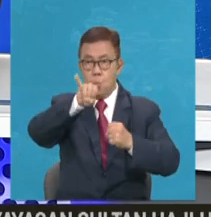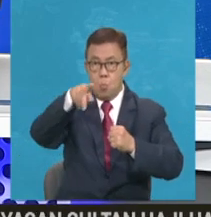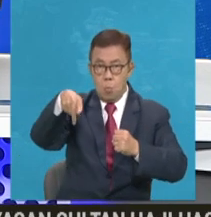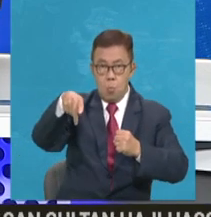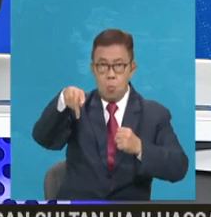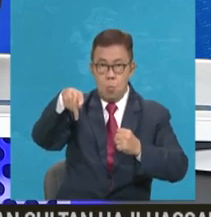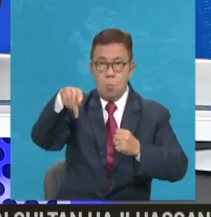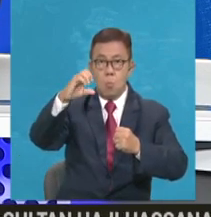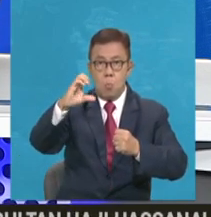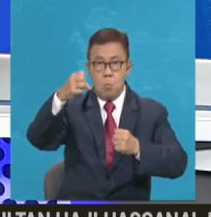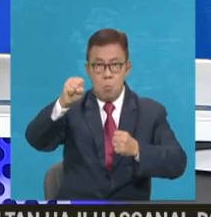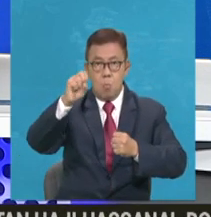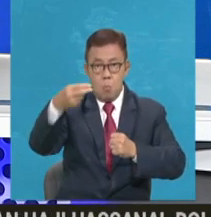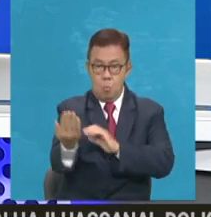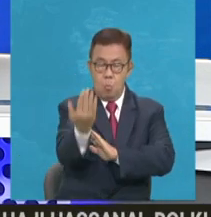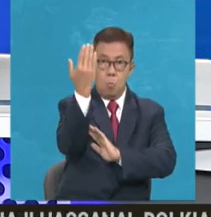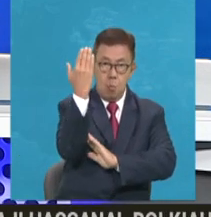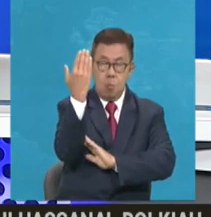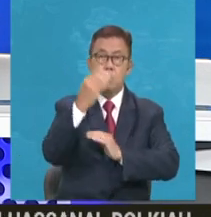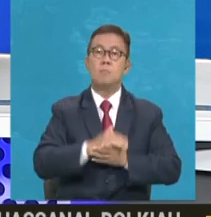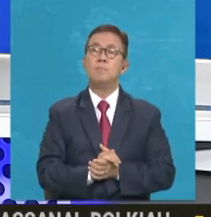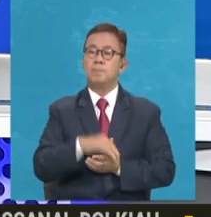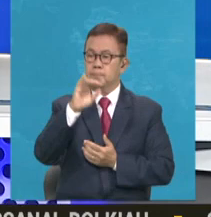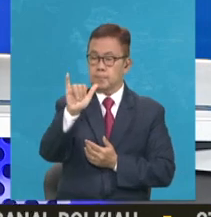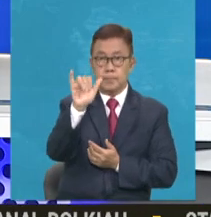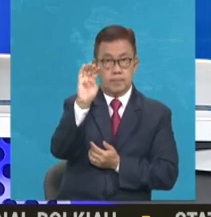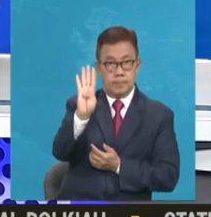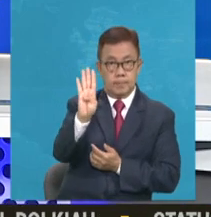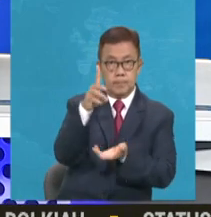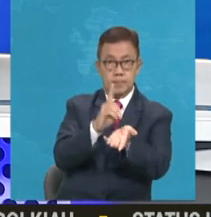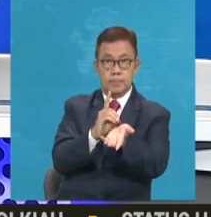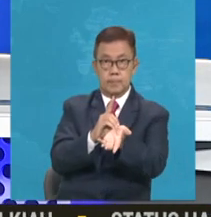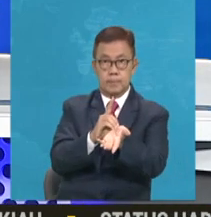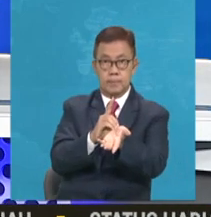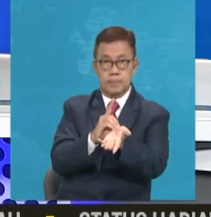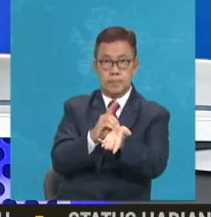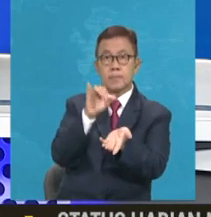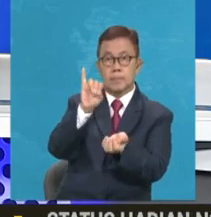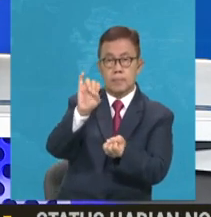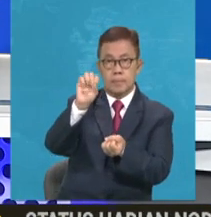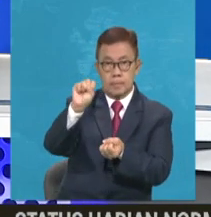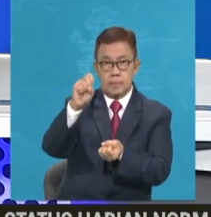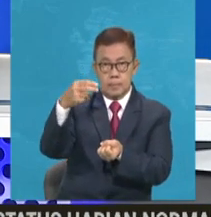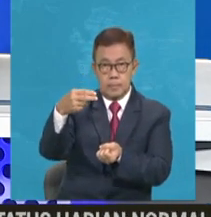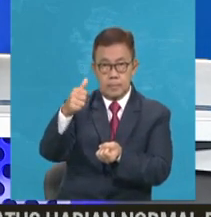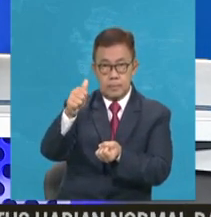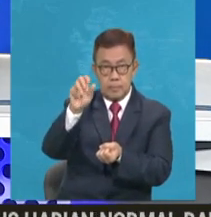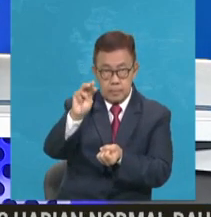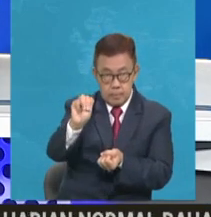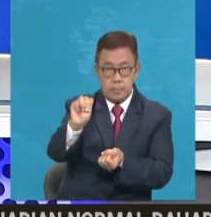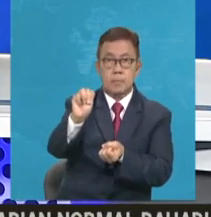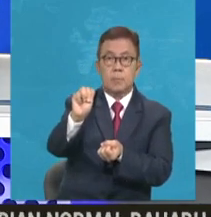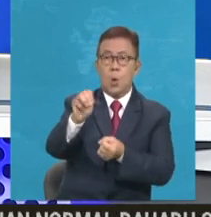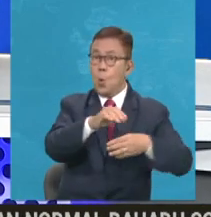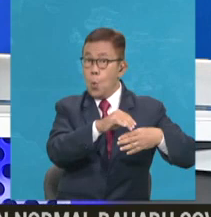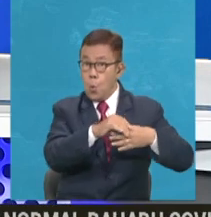punk Jessi SS pagi tadi yang terhormat Datuk Sri Setia Doktor Awang Haji Muhammad Hisyam bin Haji Ja'far yang juga